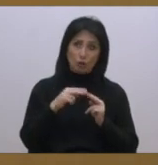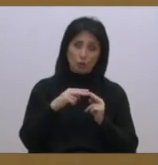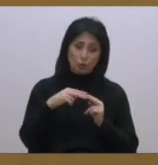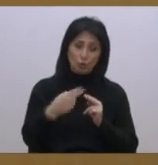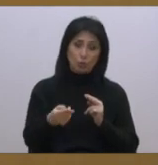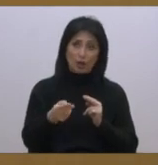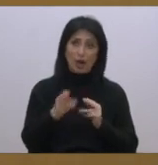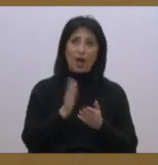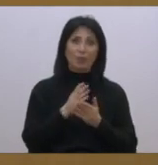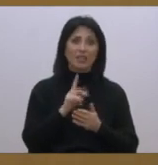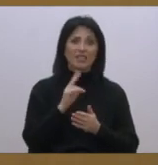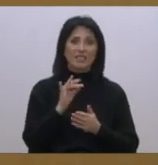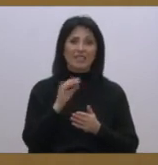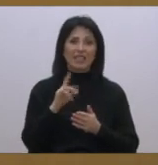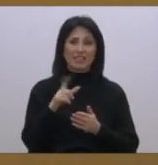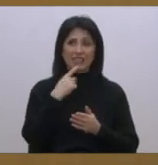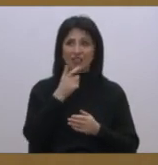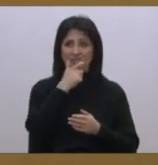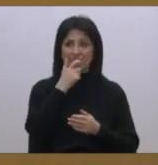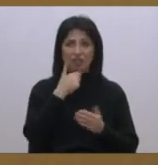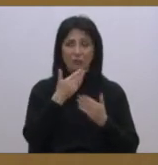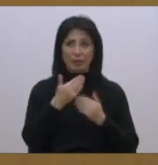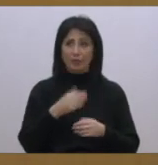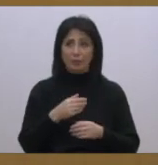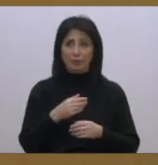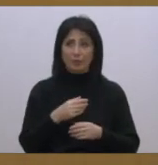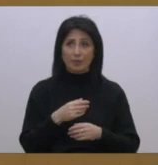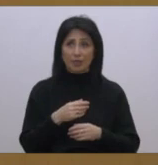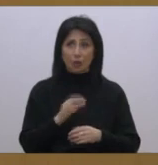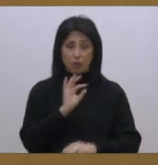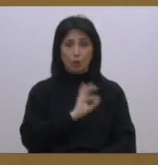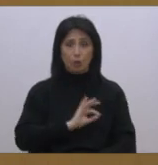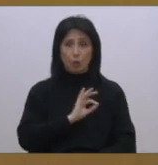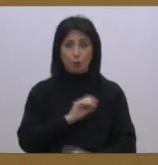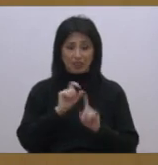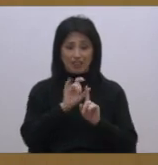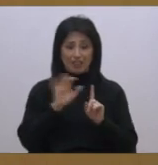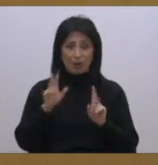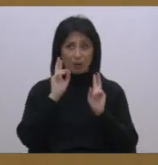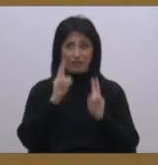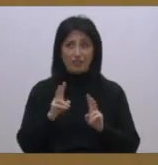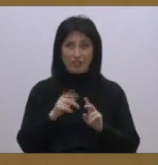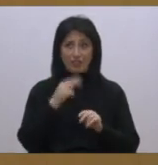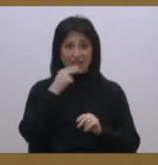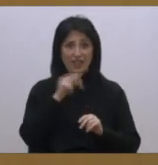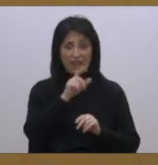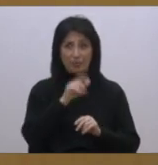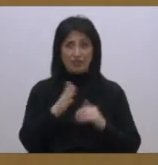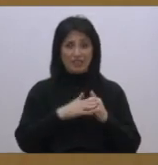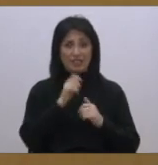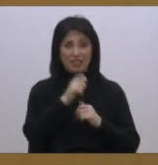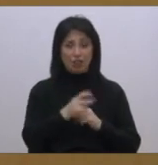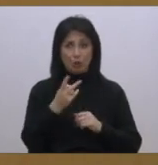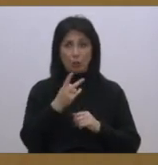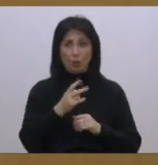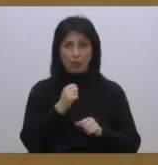შურისძიება არისო, ანა წითლიძე მახსენა სააკაშვილის მიმართო და ანუ იურიდიული ტერმინი რომ არიცით, რომ დამნაშავემ სასჯელი უნდა